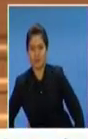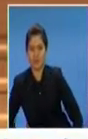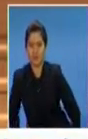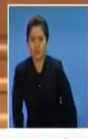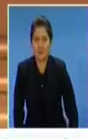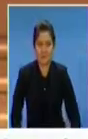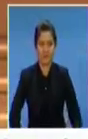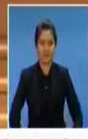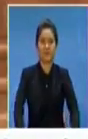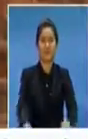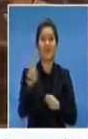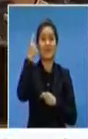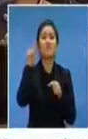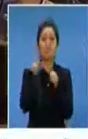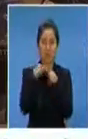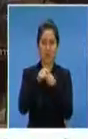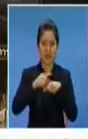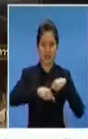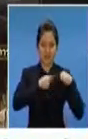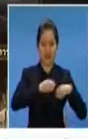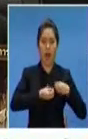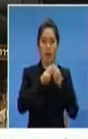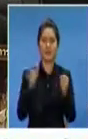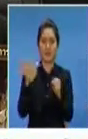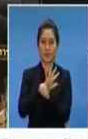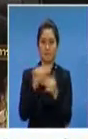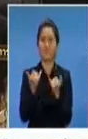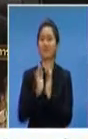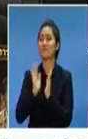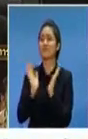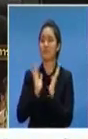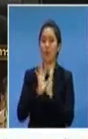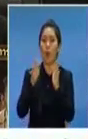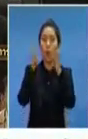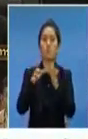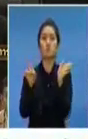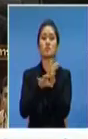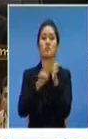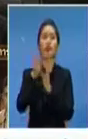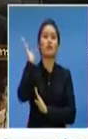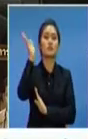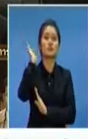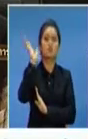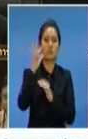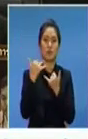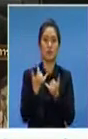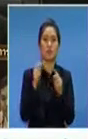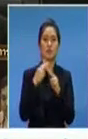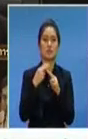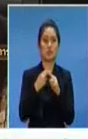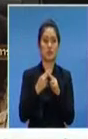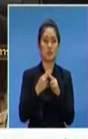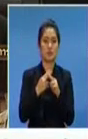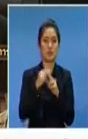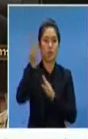บพระคุณครับ ขอบพระคุณค่ะต่อไปนะคะท่านสุดท้ายนะคะท่านกิตติกิตติโชควัฒนาอดีตผู้ว่